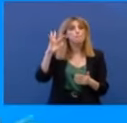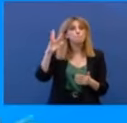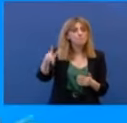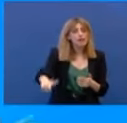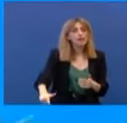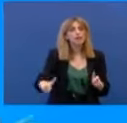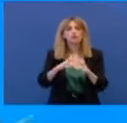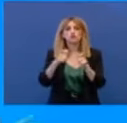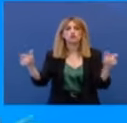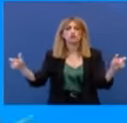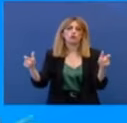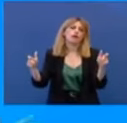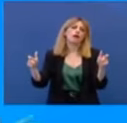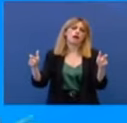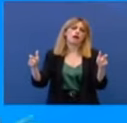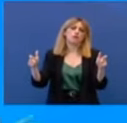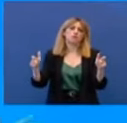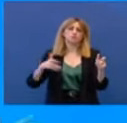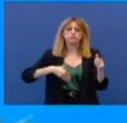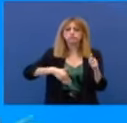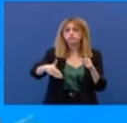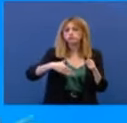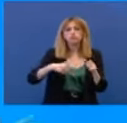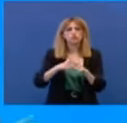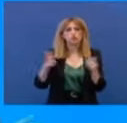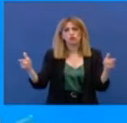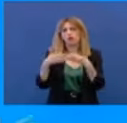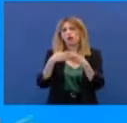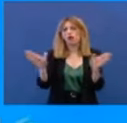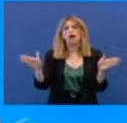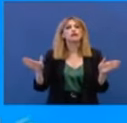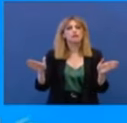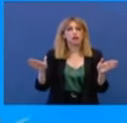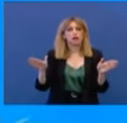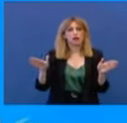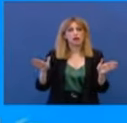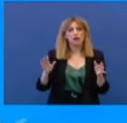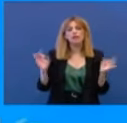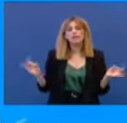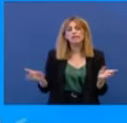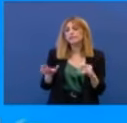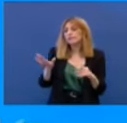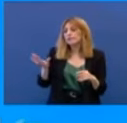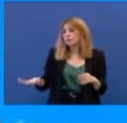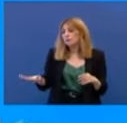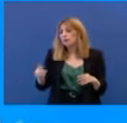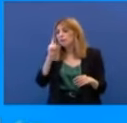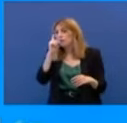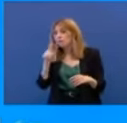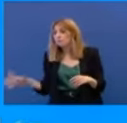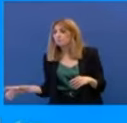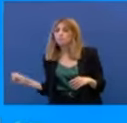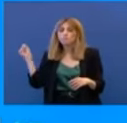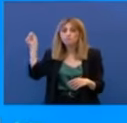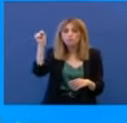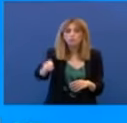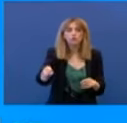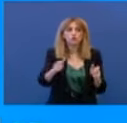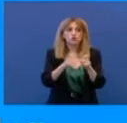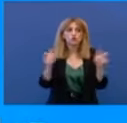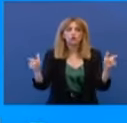τις ημέρες κατά τις οποίες τα παιδιά τους έχουν την υποχρέωση να βρίσκονται στο